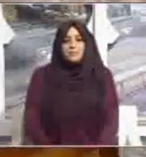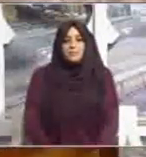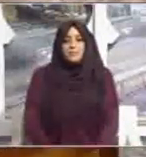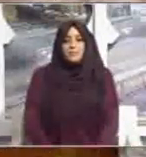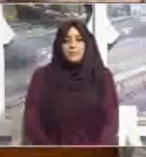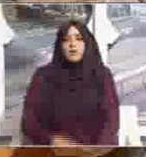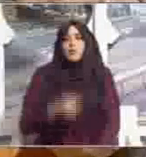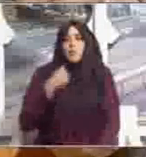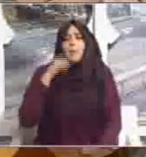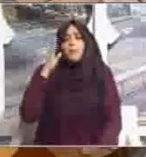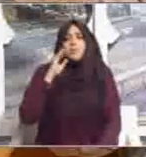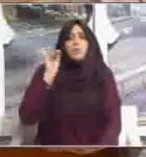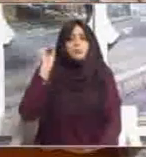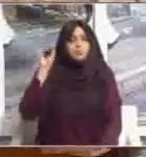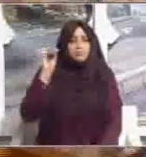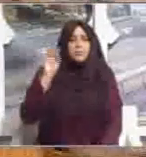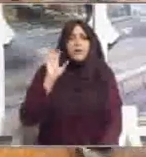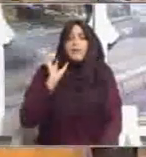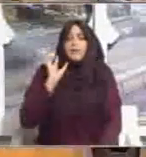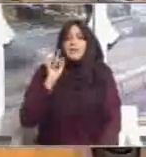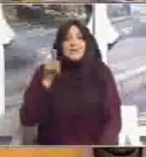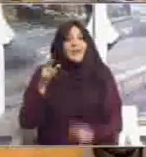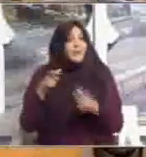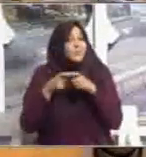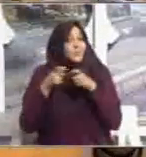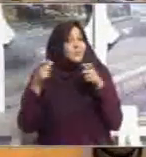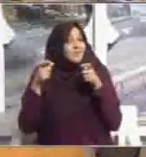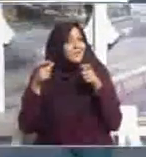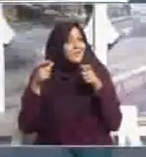ايه؟ كي نحتاجك نعيط لك. ايه؟ لكن هذه